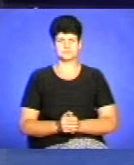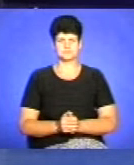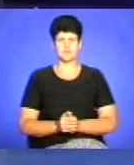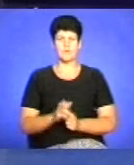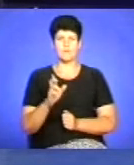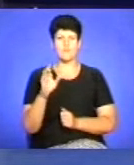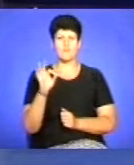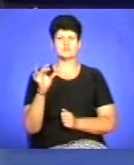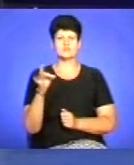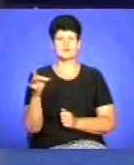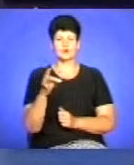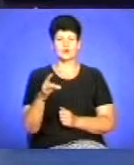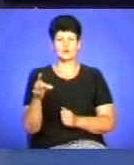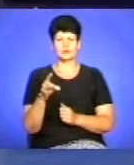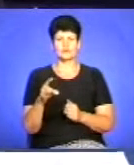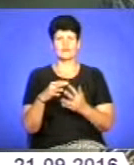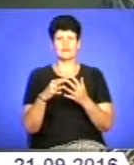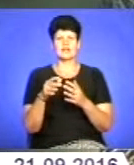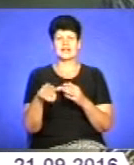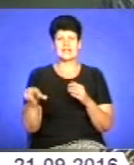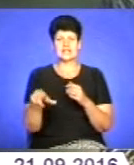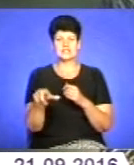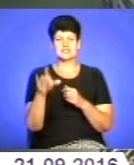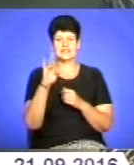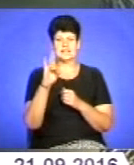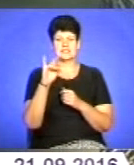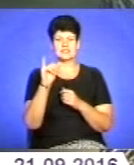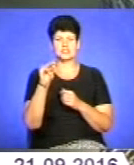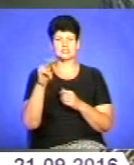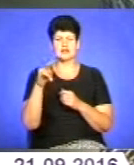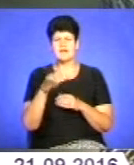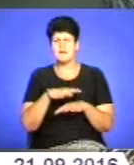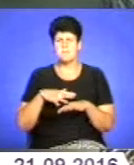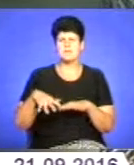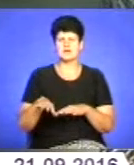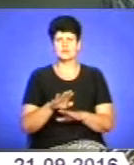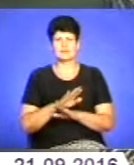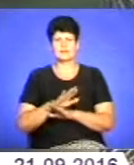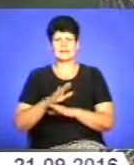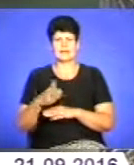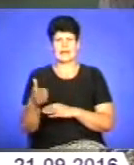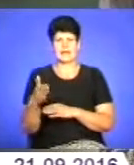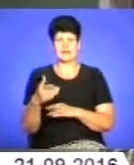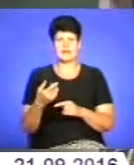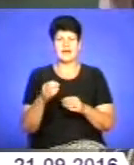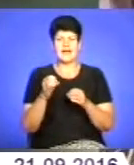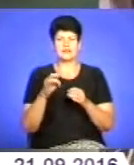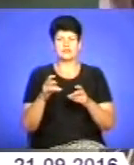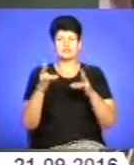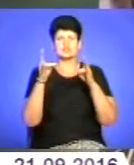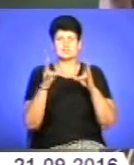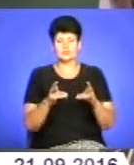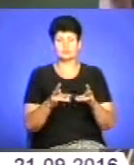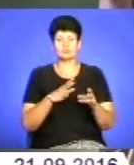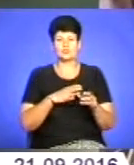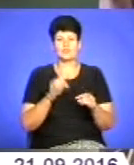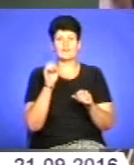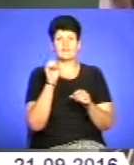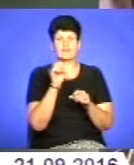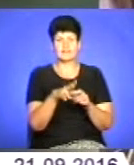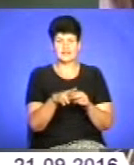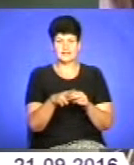У Борщівському районі у річці Нічлава масово гине риба. Про це повідомили громадські активісти. Екологічне лихо спричинили викиди у